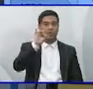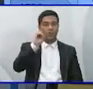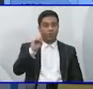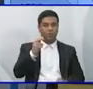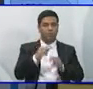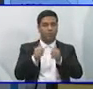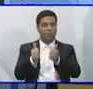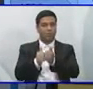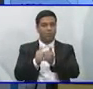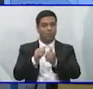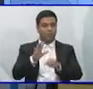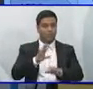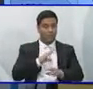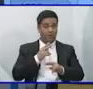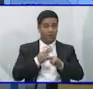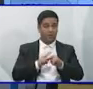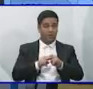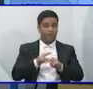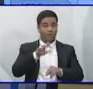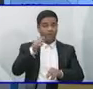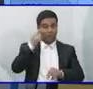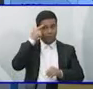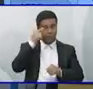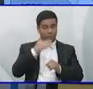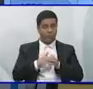oqimida joylashgan edi. Demakki,